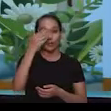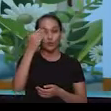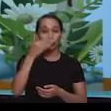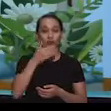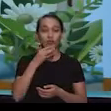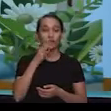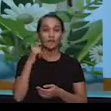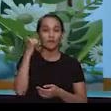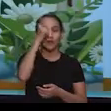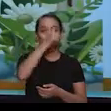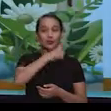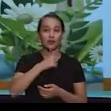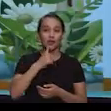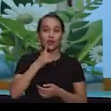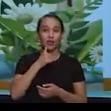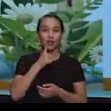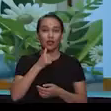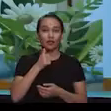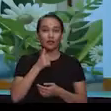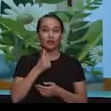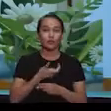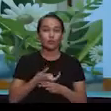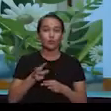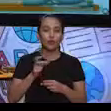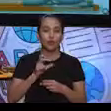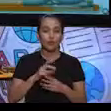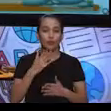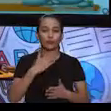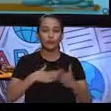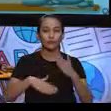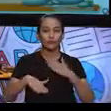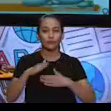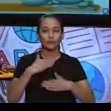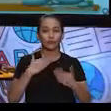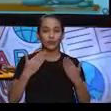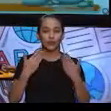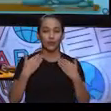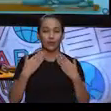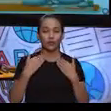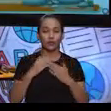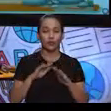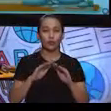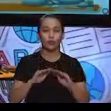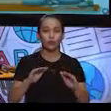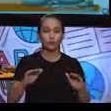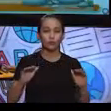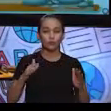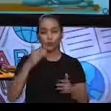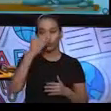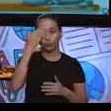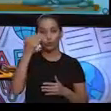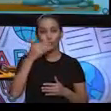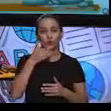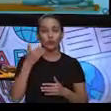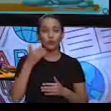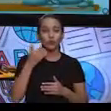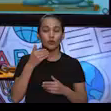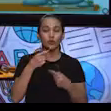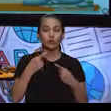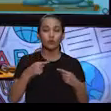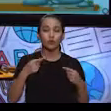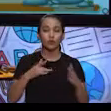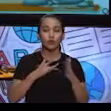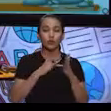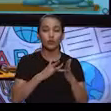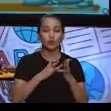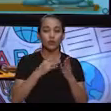juda ham miriqib dam olgansiz. To'g'rimi? Yozda bolalar o'ynaydilar, cho'miladilar, turli xil joylarga